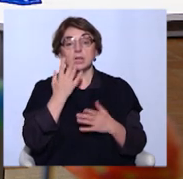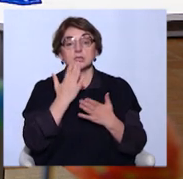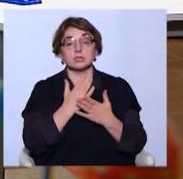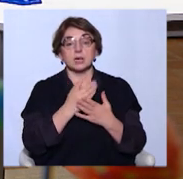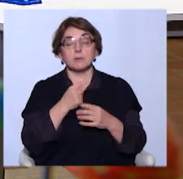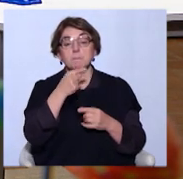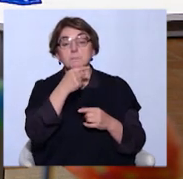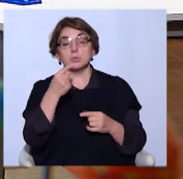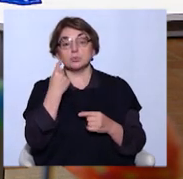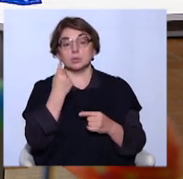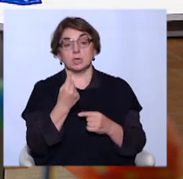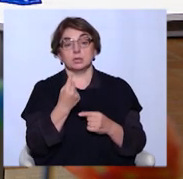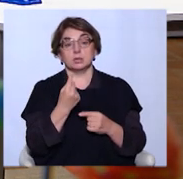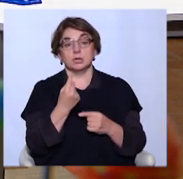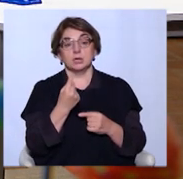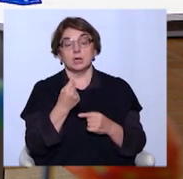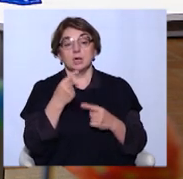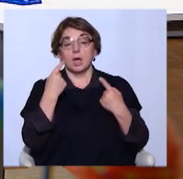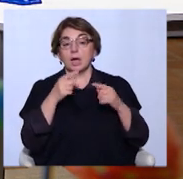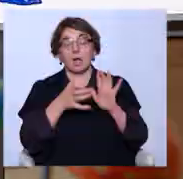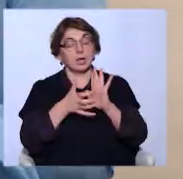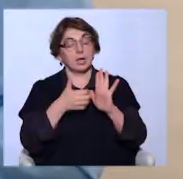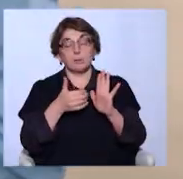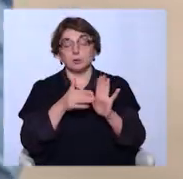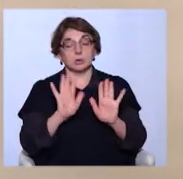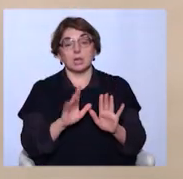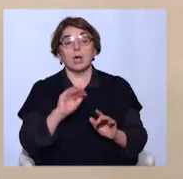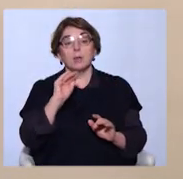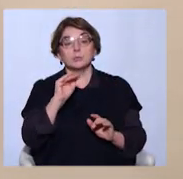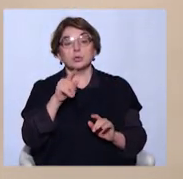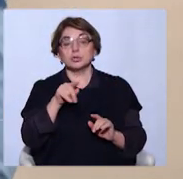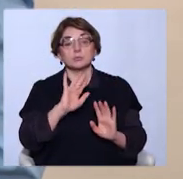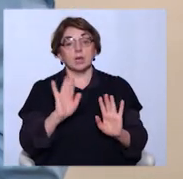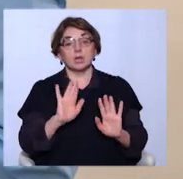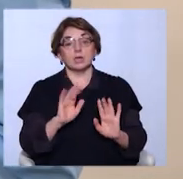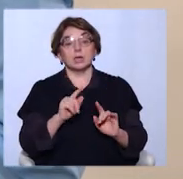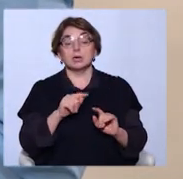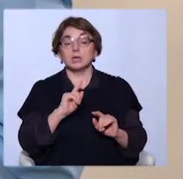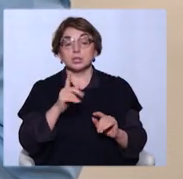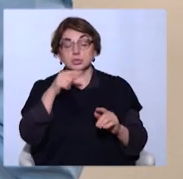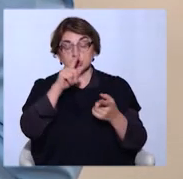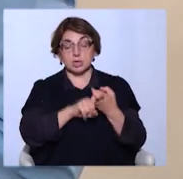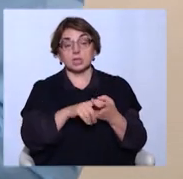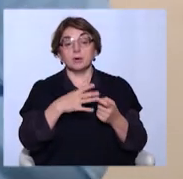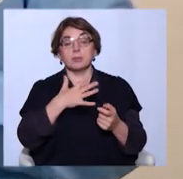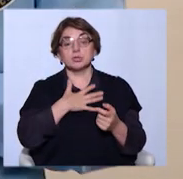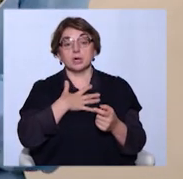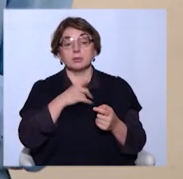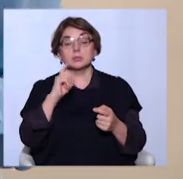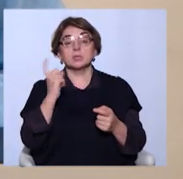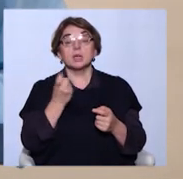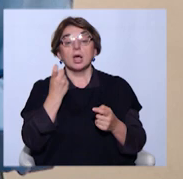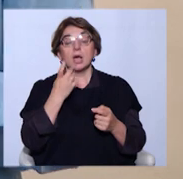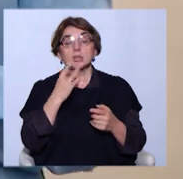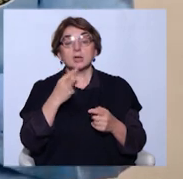-1. არანაირი გამონაკლისი ფტორის შემთხვევაში არ გვაქვს. რაც შეეხება ჟანგბადს, ჟანგბადი ჟანგვის ხარისხი არის